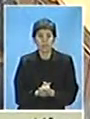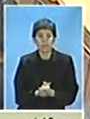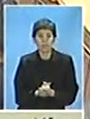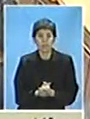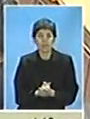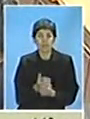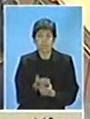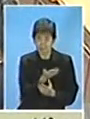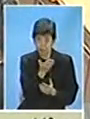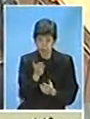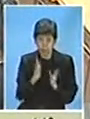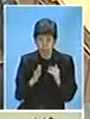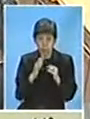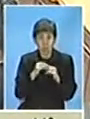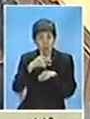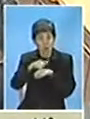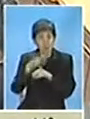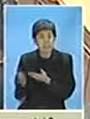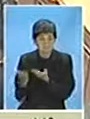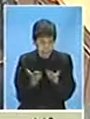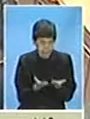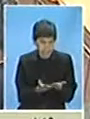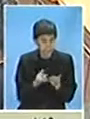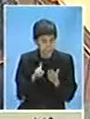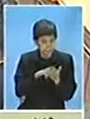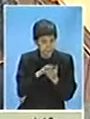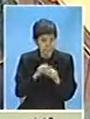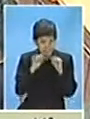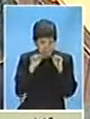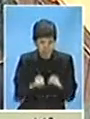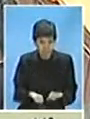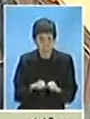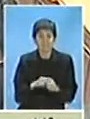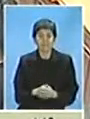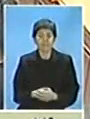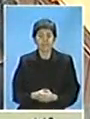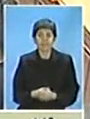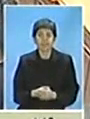เชิญท่านสมาชิกที่อยู่นอกห้องประชุมเข้าห้องประชุมเพื่อลงมติค่ะ